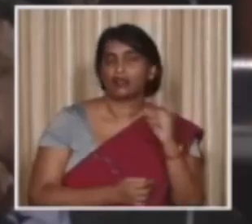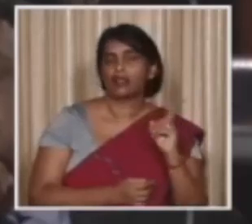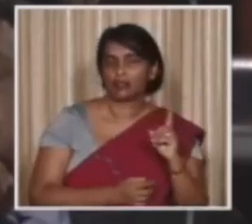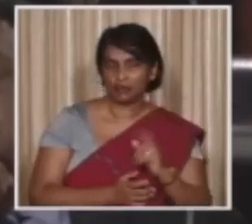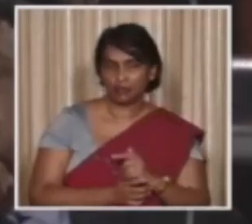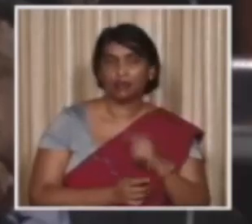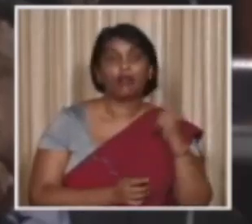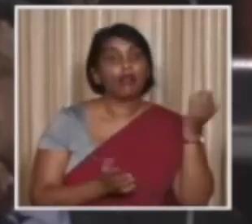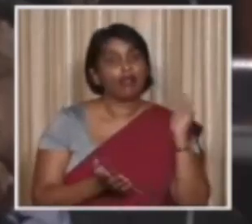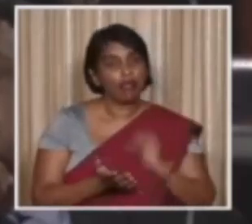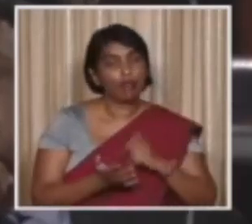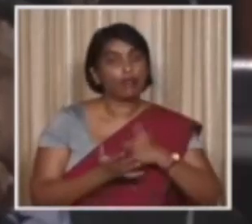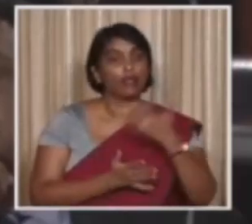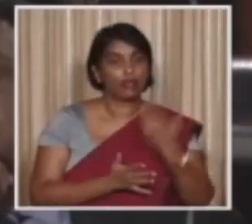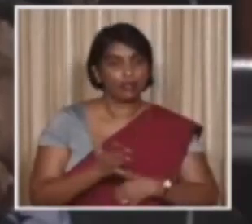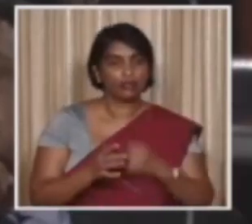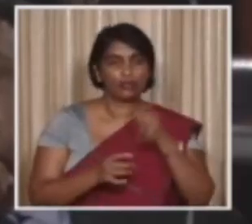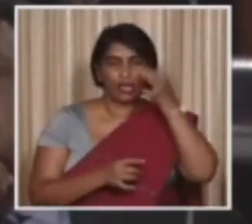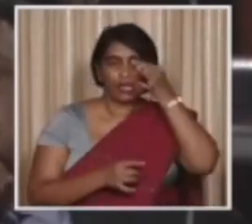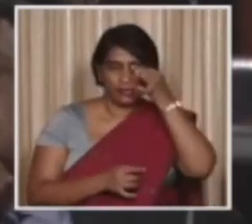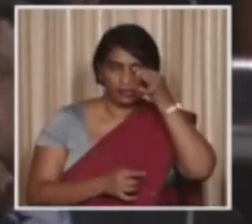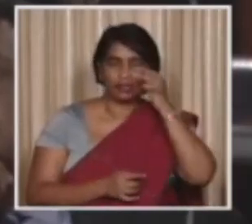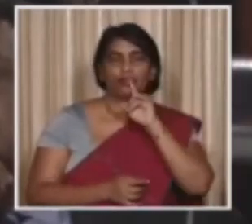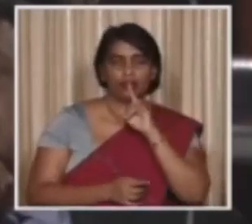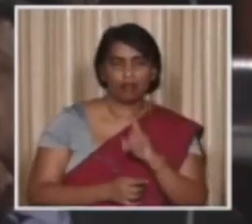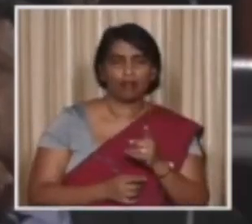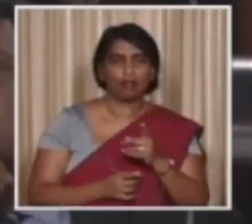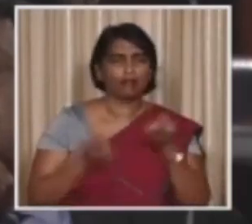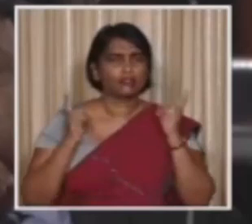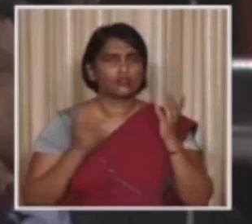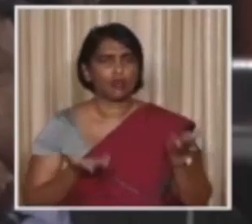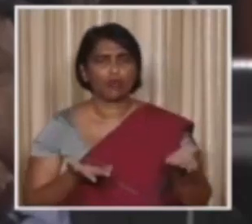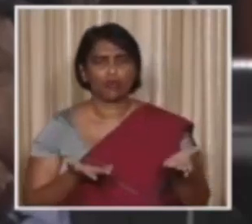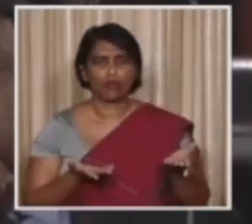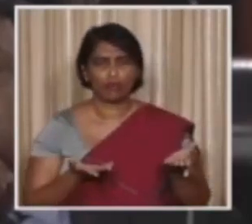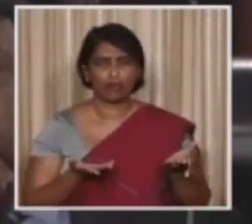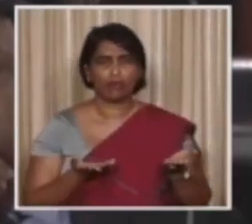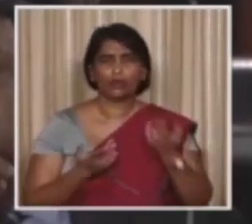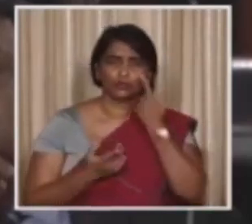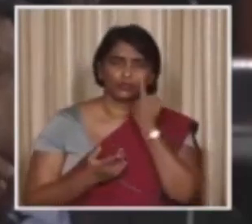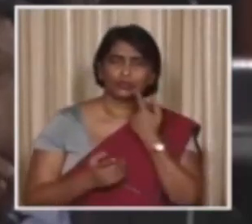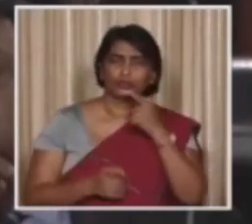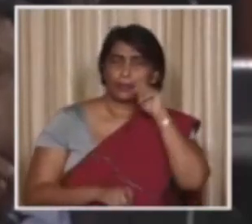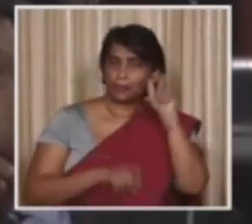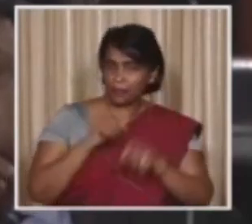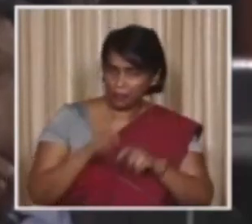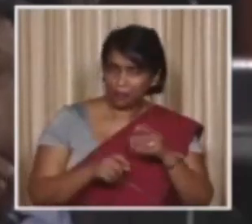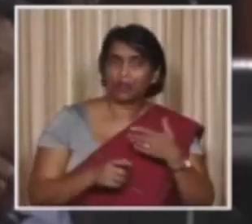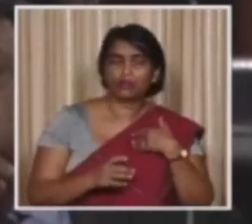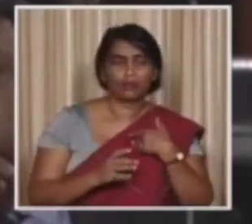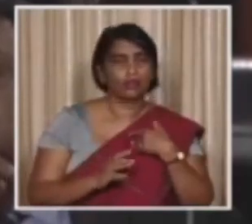ඊට පස්සේ එයා ආපහු වර්තාවක ඉඳලා කිනිදුල්ලෙක් කාලා තිනවා කියලා. මේ කායකද මේ සෙල්ලම් කරන්නේ? මෙරට අහිංසක මිනිස්සුන්ට